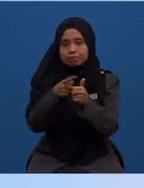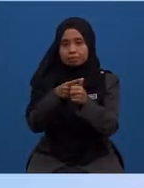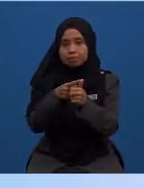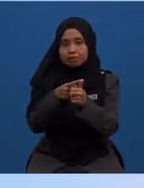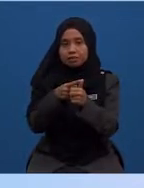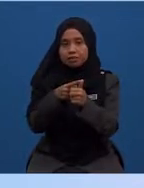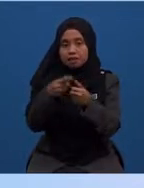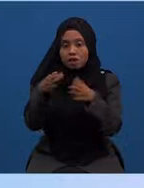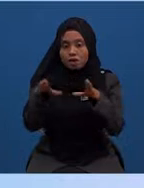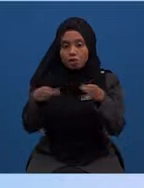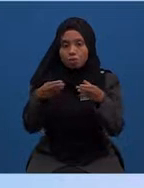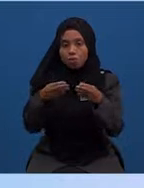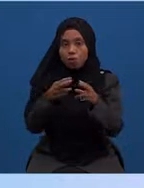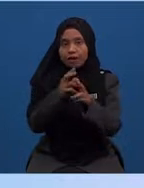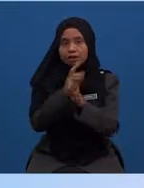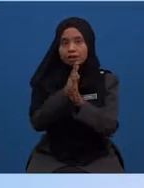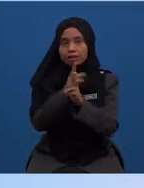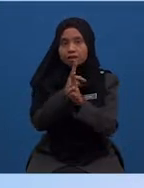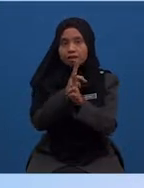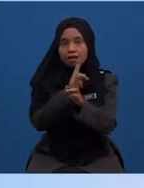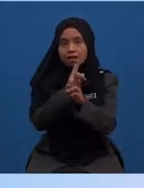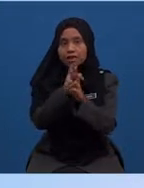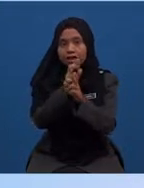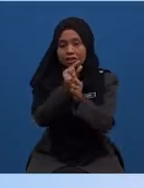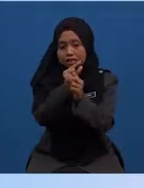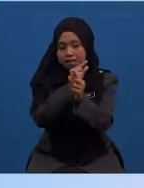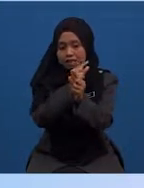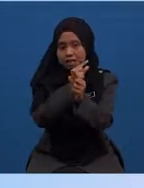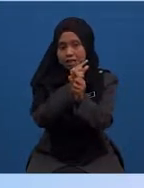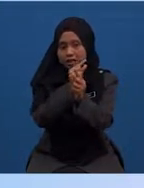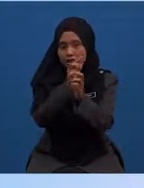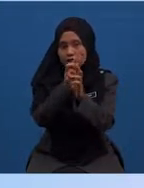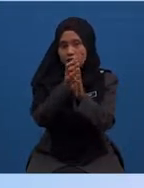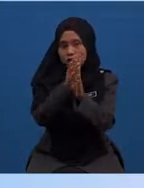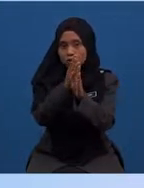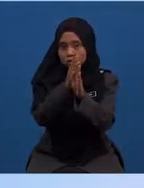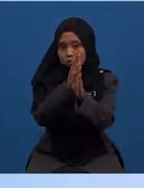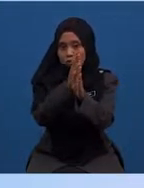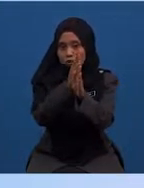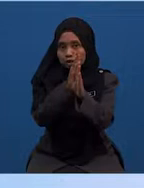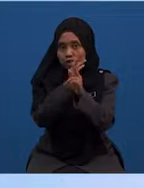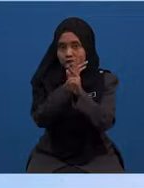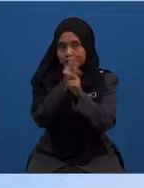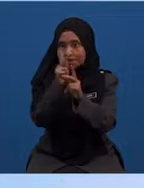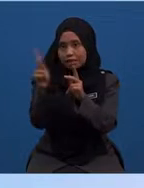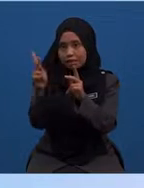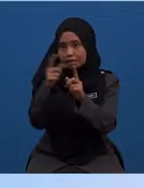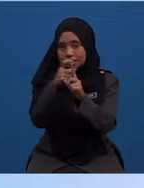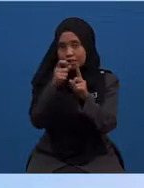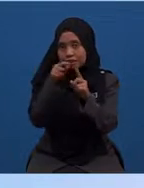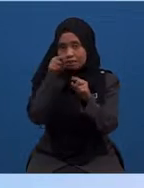Pertama, buat garisan lurus ke kanan dari titik A ke titik